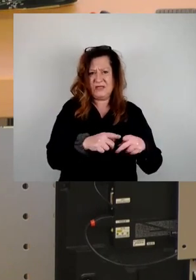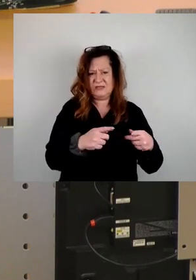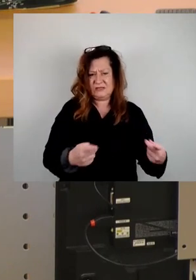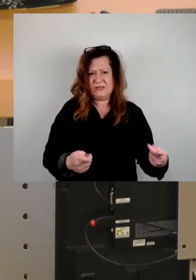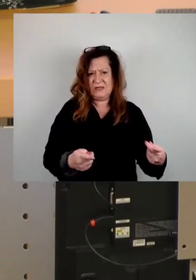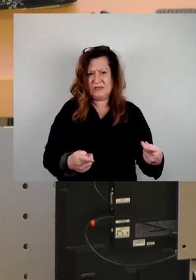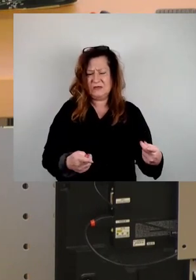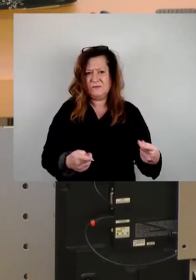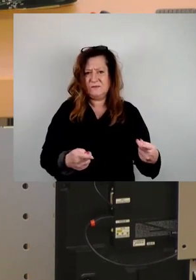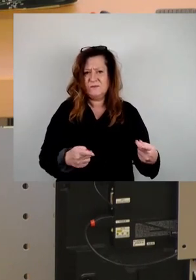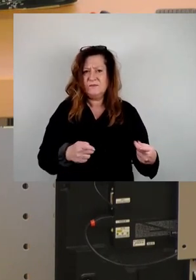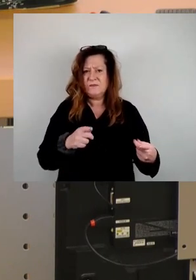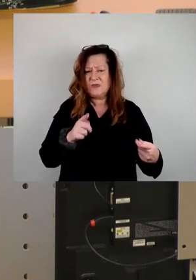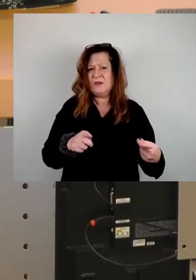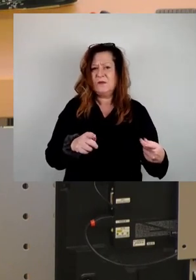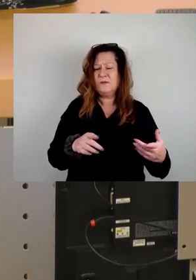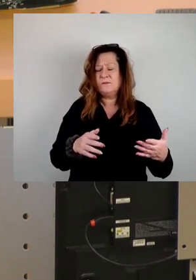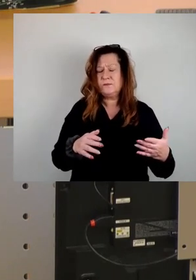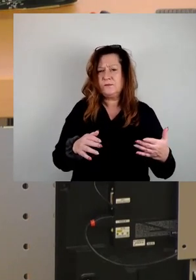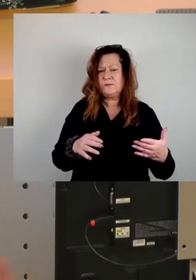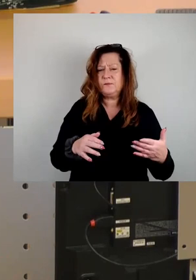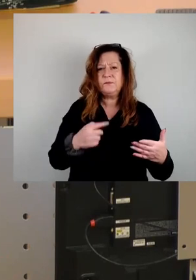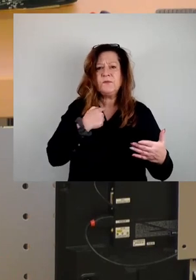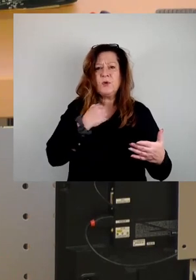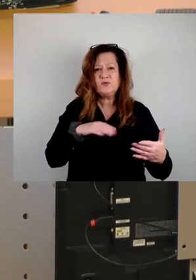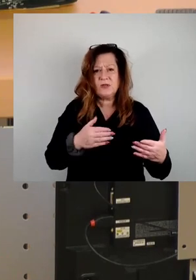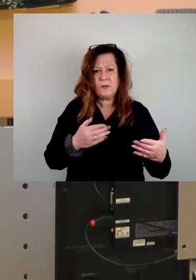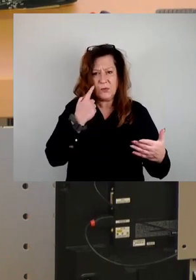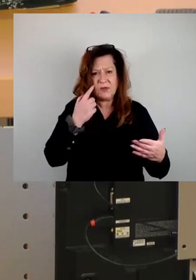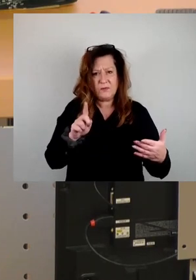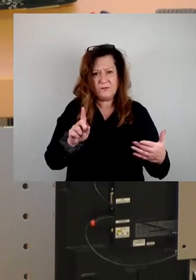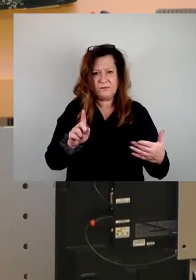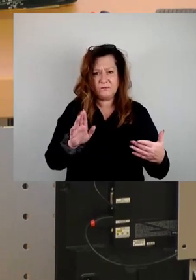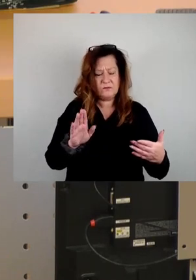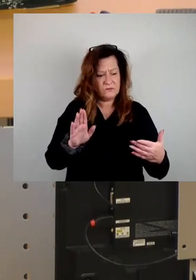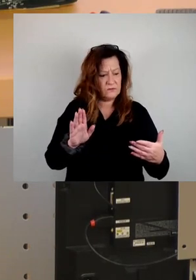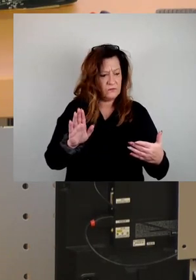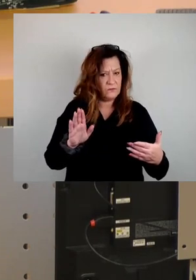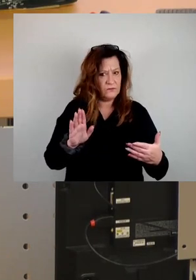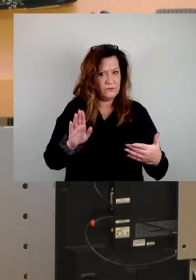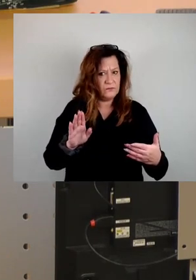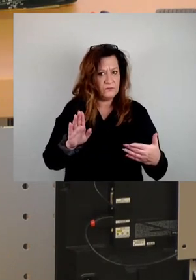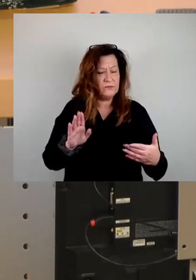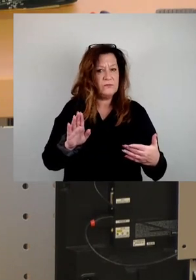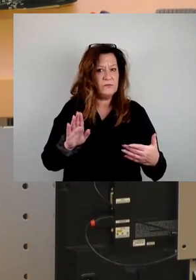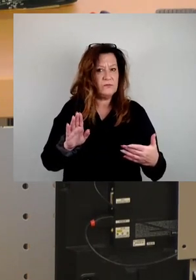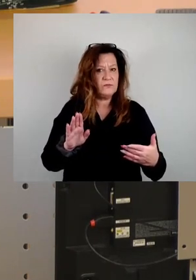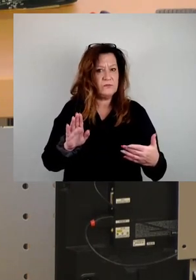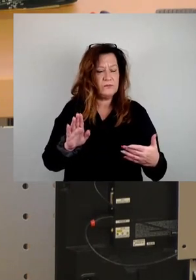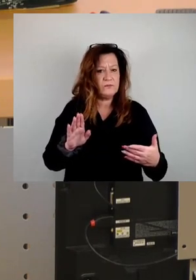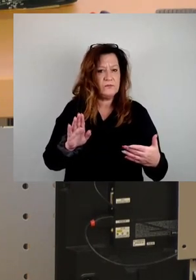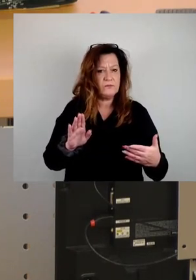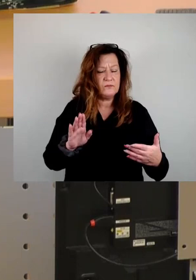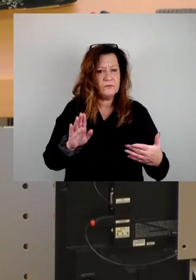dort entstanden wären. Und dann hat sich ein Prozess entwickelt, wo dann eben andere Standorte ins Spiel gekommen sind.